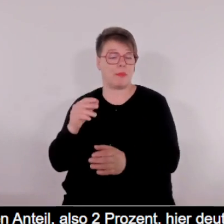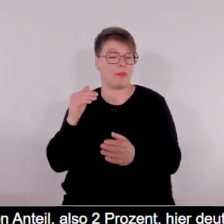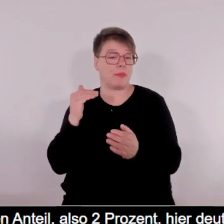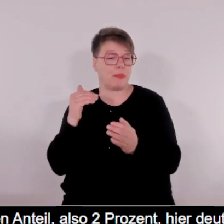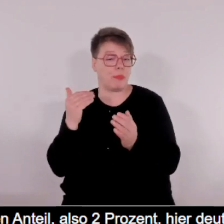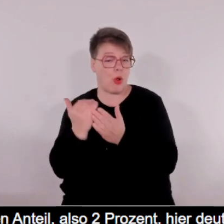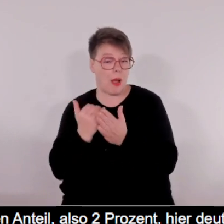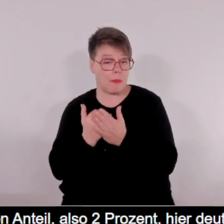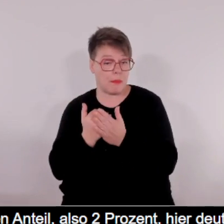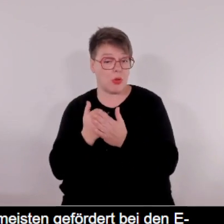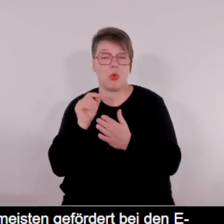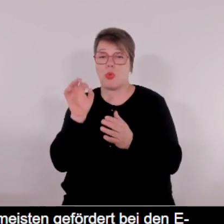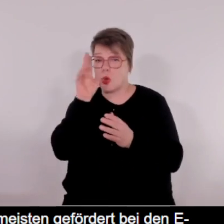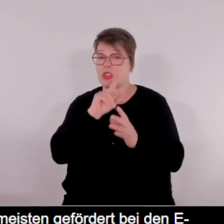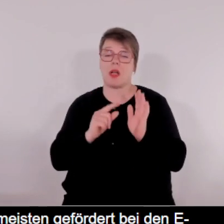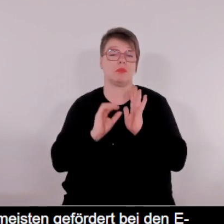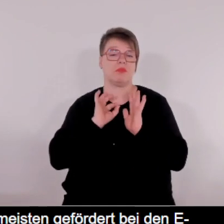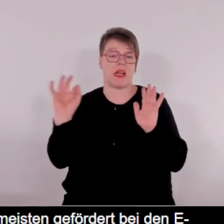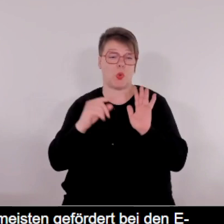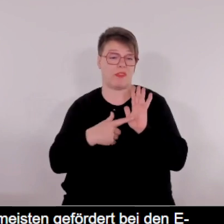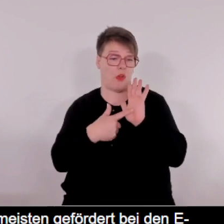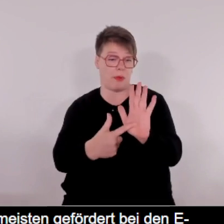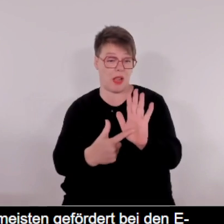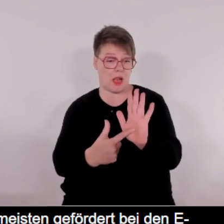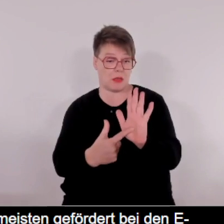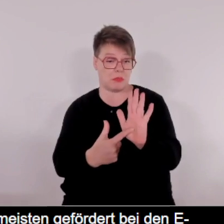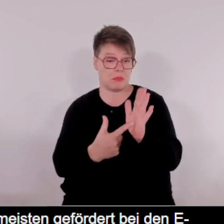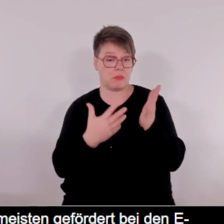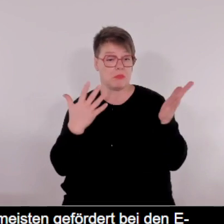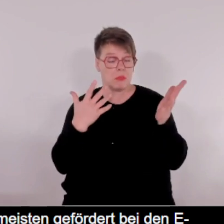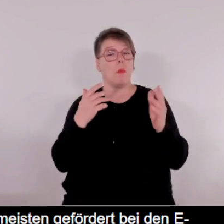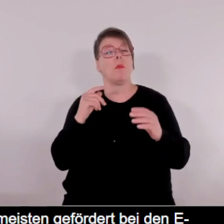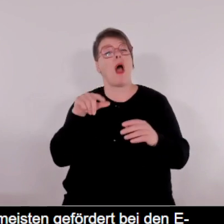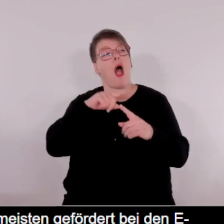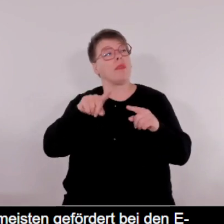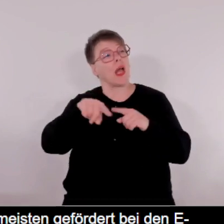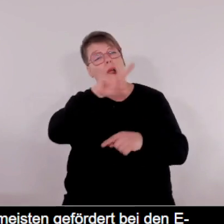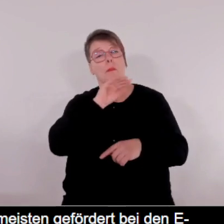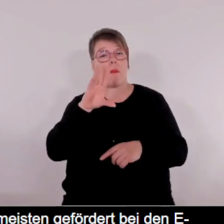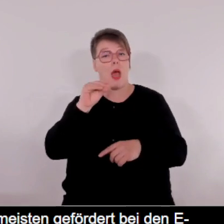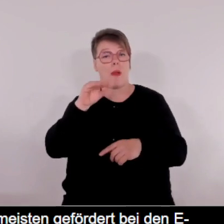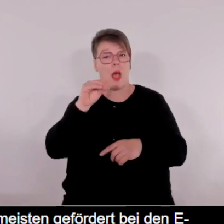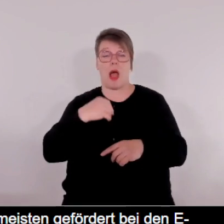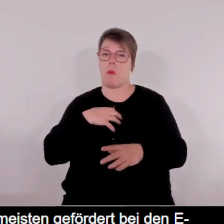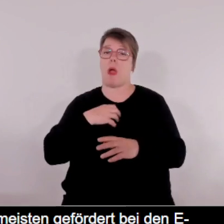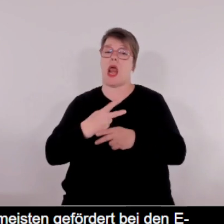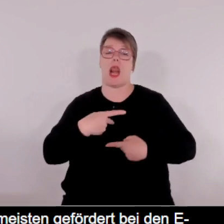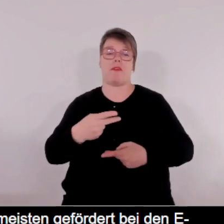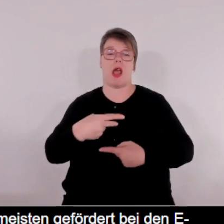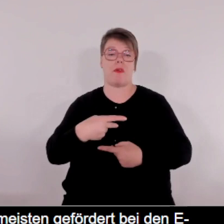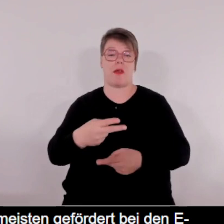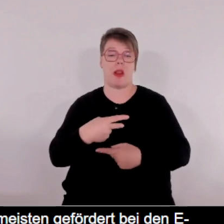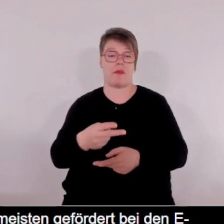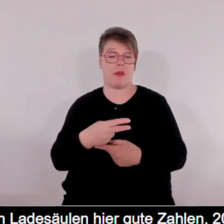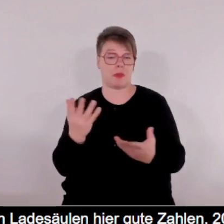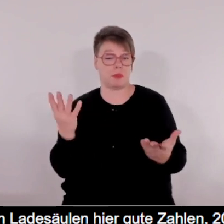geprägte Verbrennerverbot 2035 falsch ist, dass wir technologieoffen bleiben müssen und dem